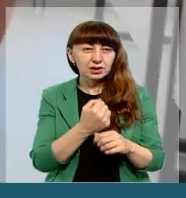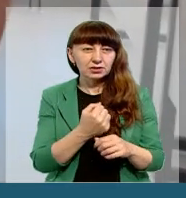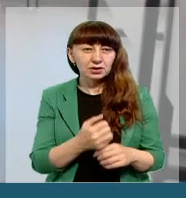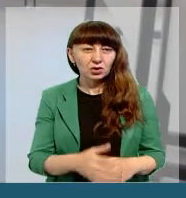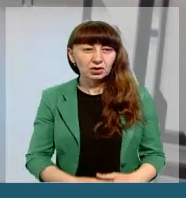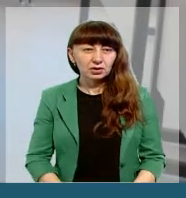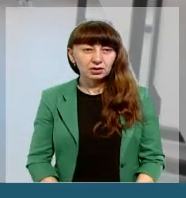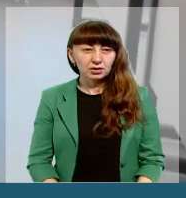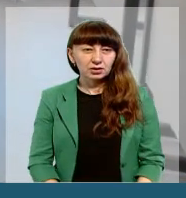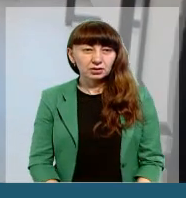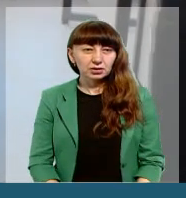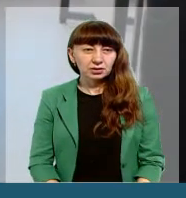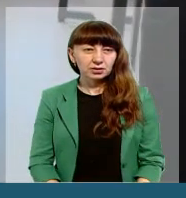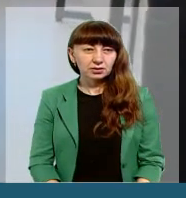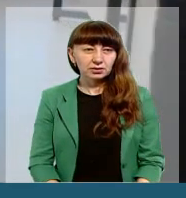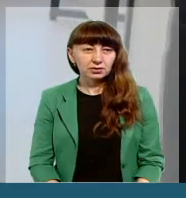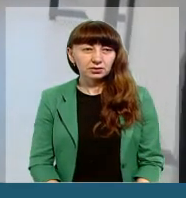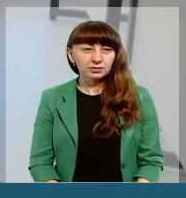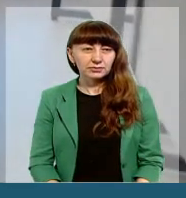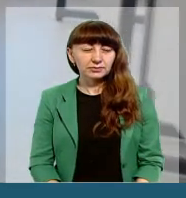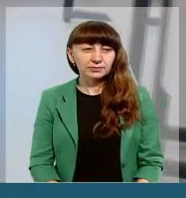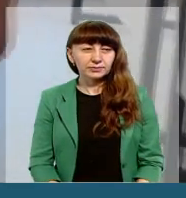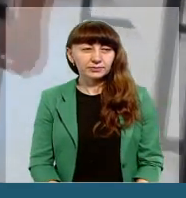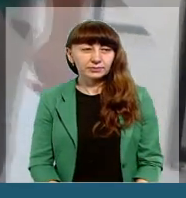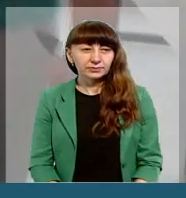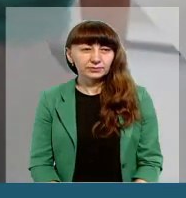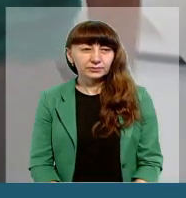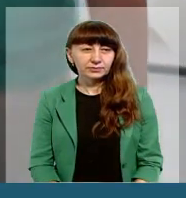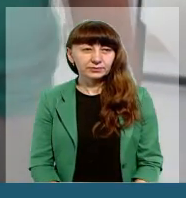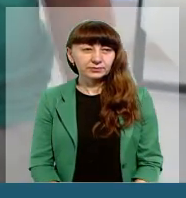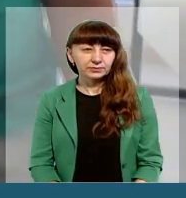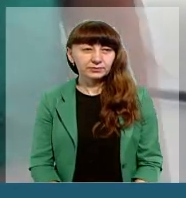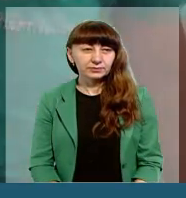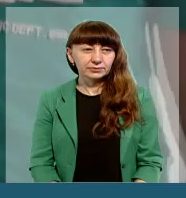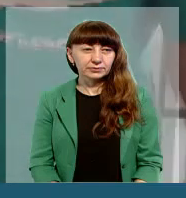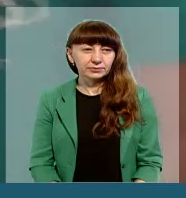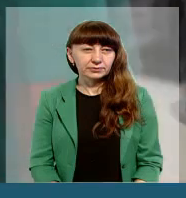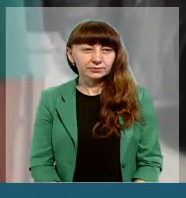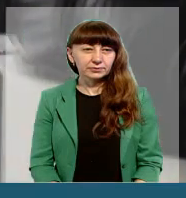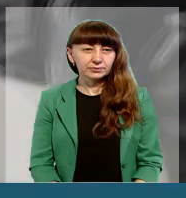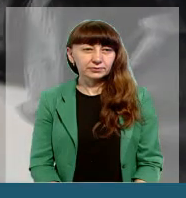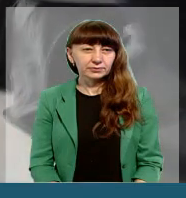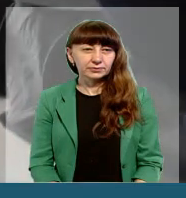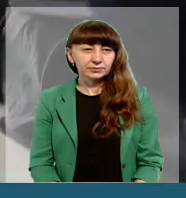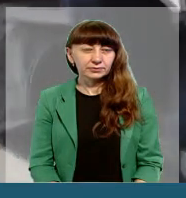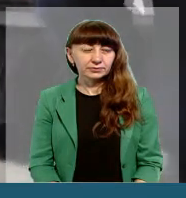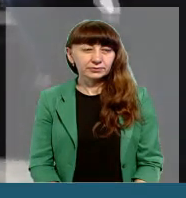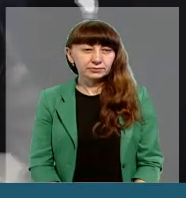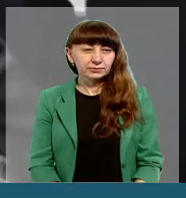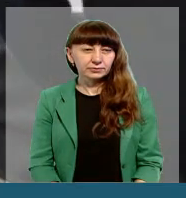учеников может быть много, и на всех не хватит, поэтому их так много. А что можно создать на